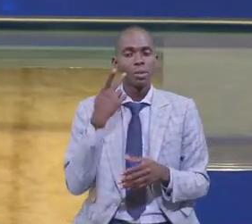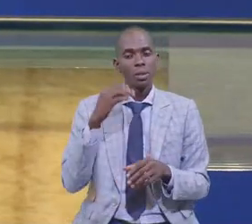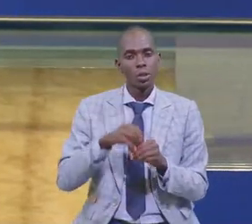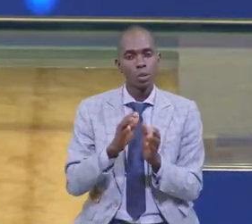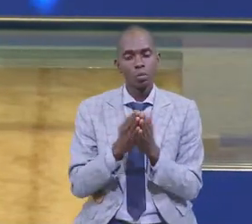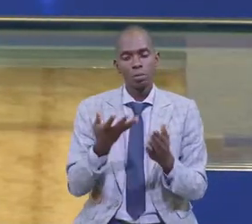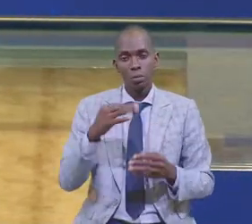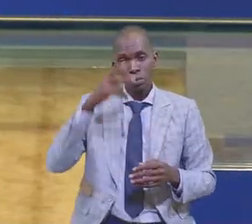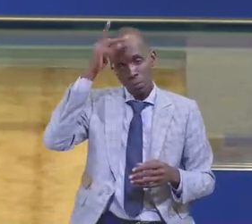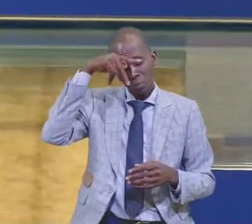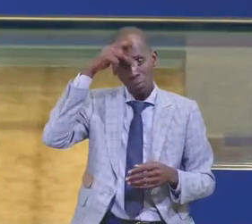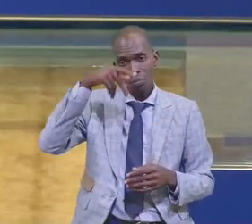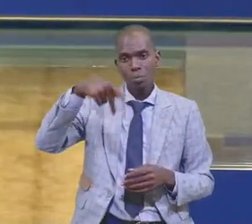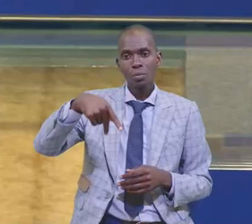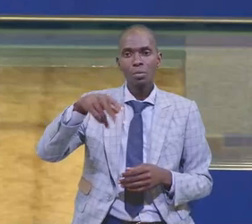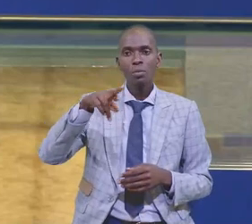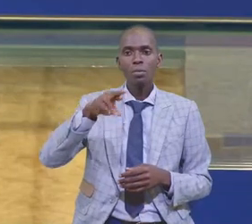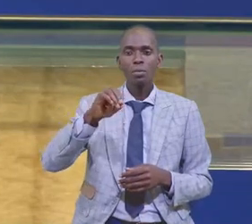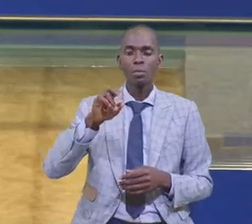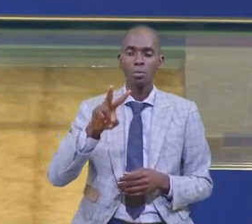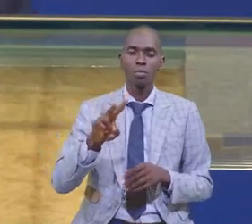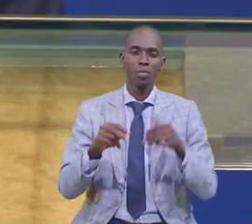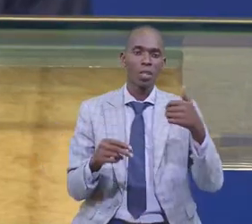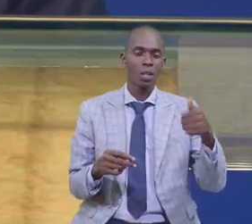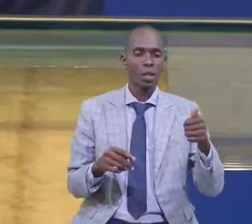Voyons Proverbe. Proverbe 10.